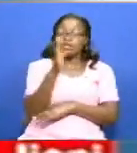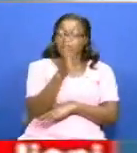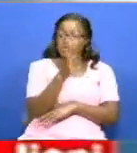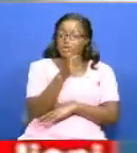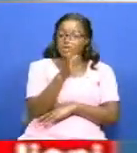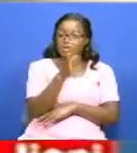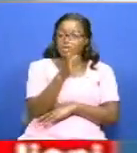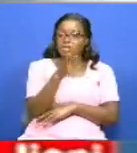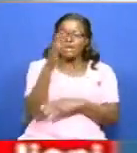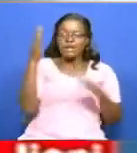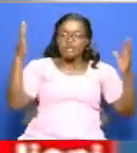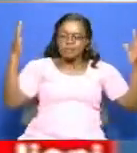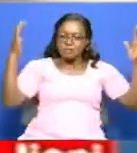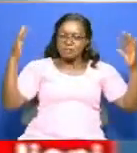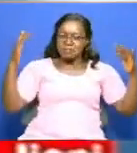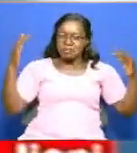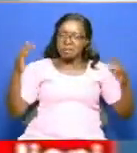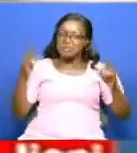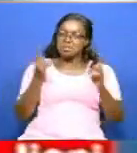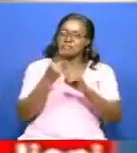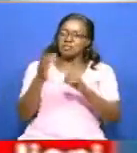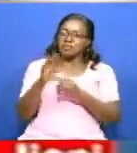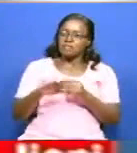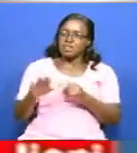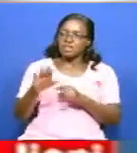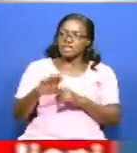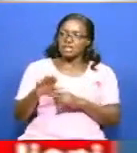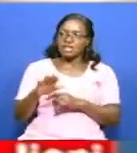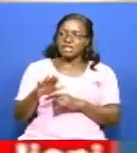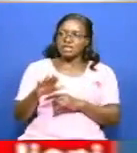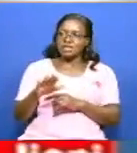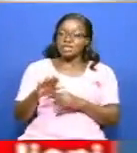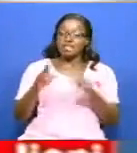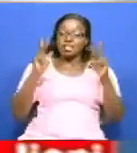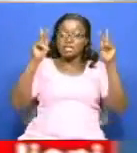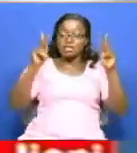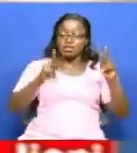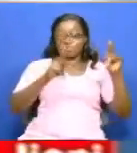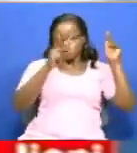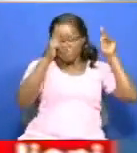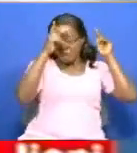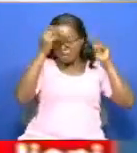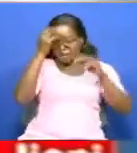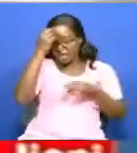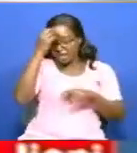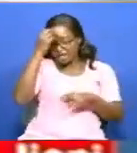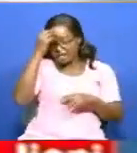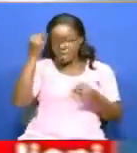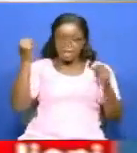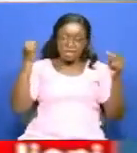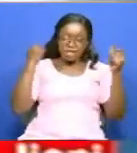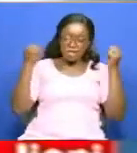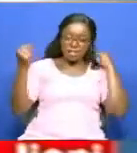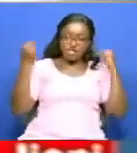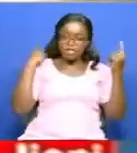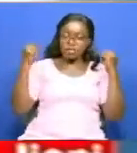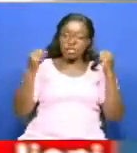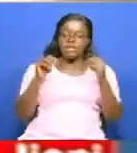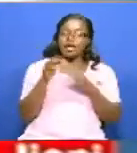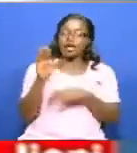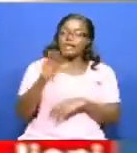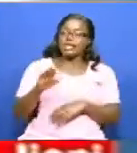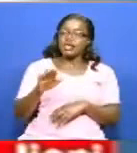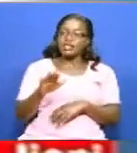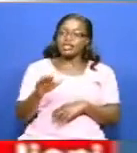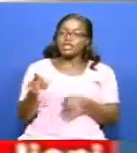kutakuwa na mvua katika maeneo kadha wa kadha zikiwemo sehemu za Kisumu, Kakamega, Kitale, sehemu za Kericho na viungani mwake, ambapo mvua